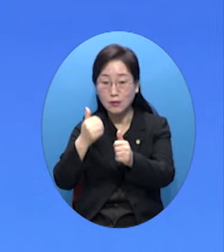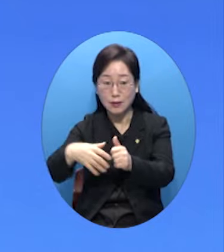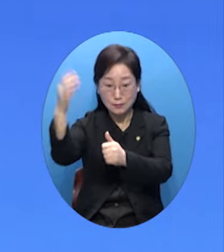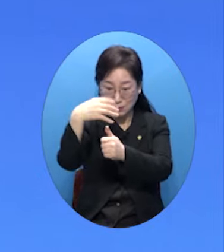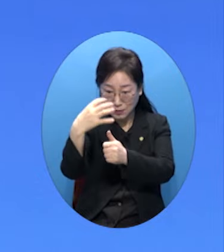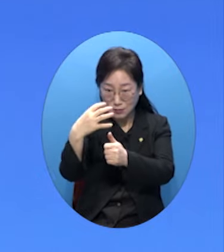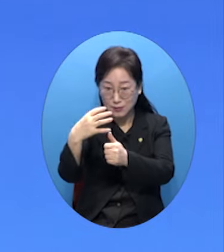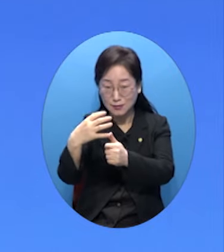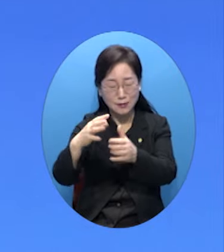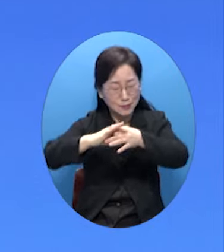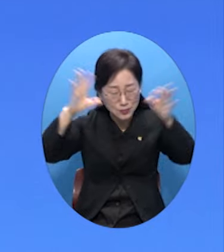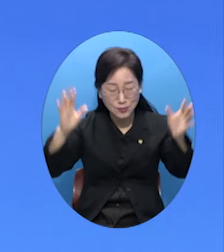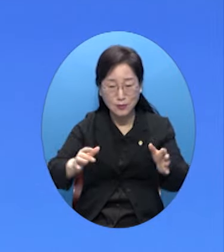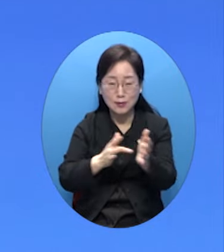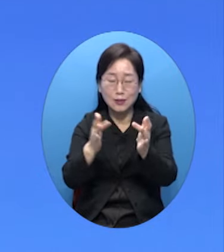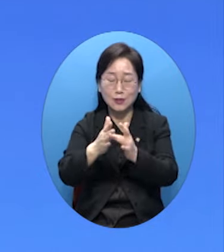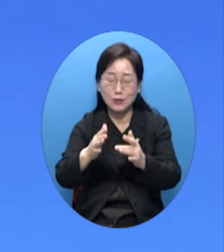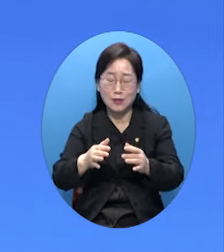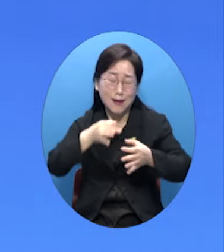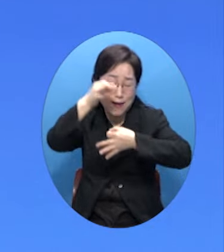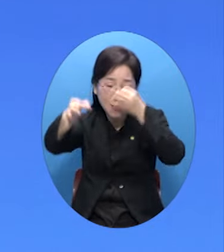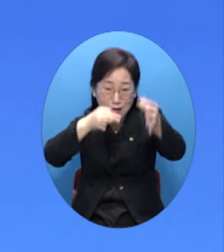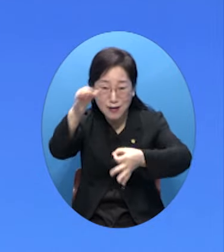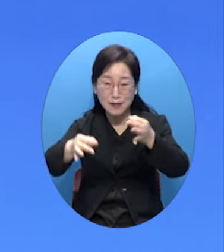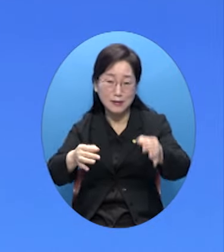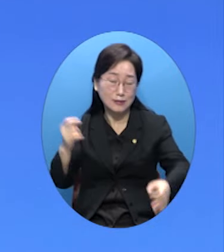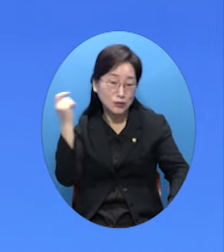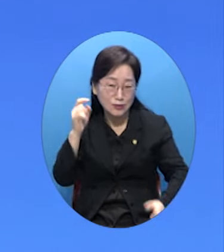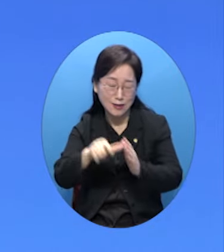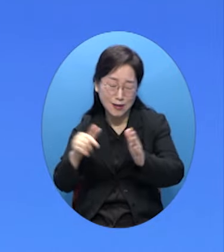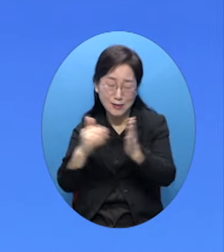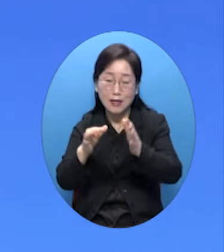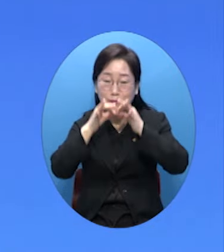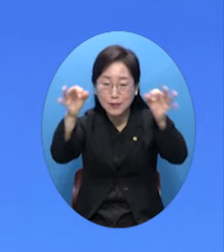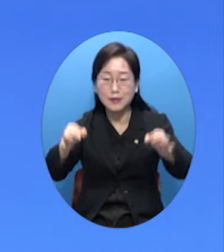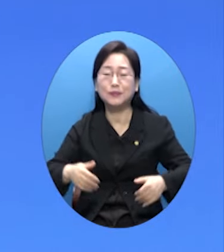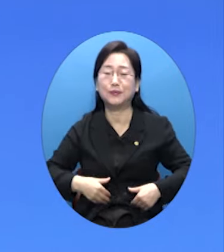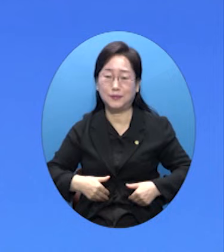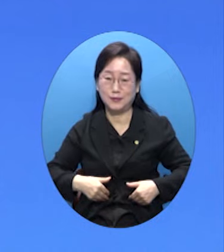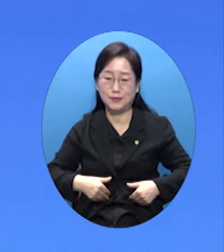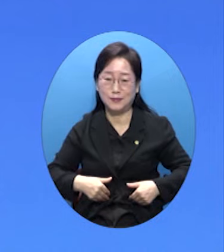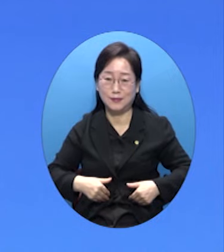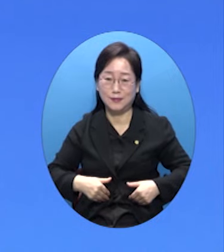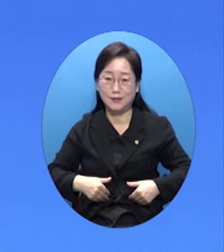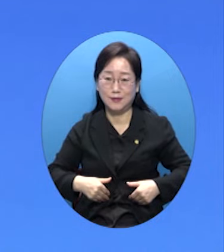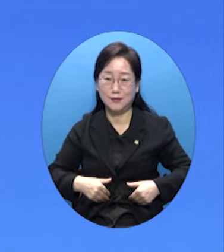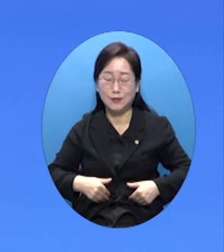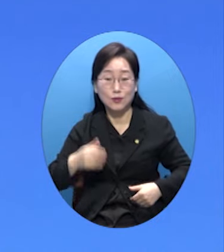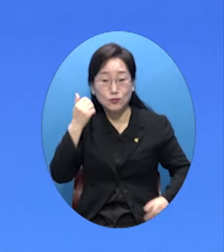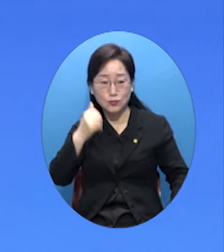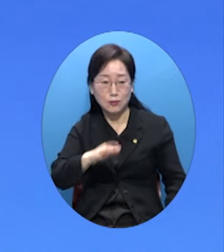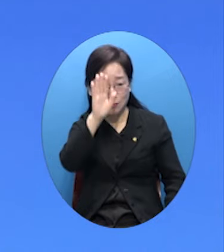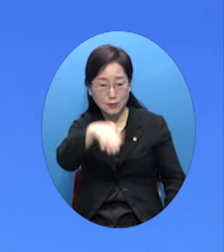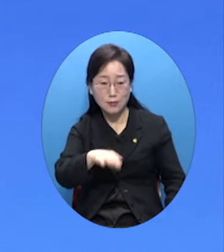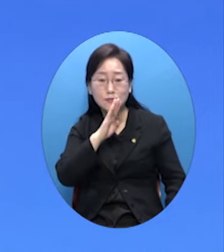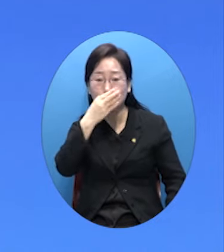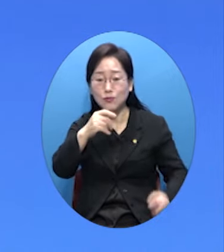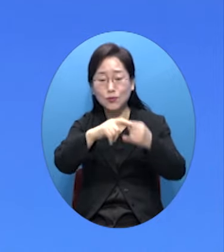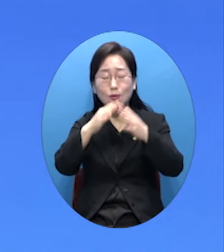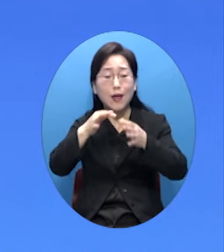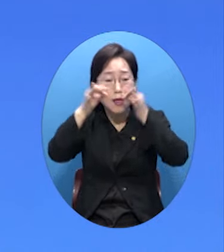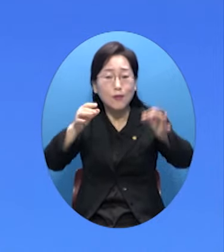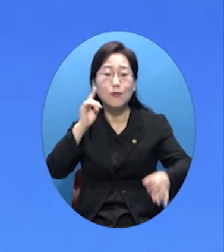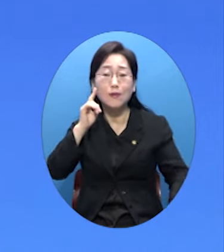그래도 예수님의 음성을 들어야 돼요. 주님의 음성을 들을 때까지 소리를 질러야 되는 것입니다. 누군 그래요? 왜 순복음교회 사람들이 소리를